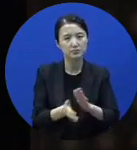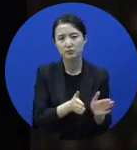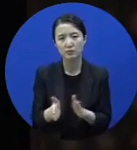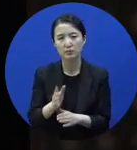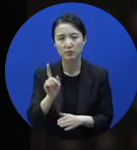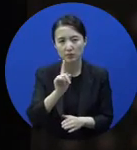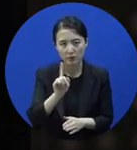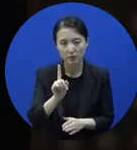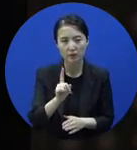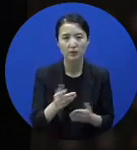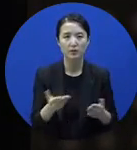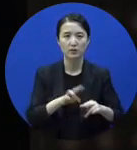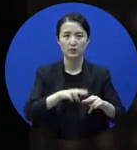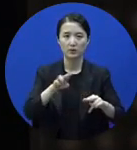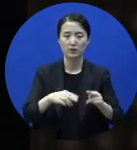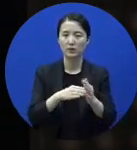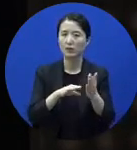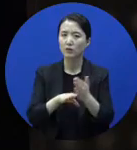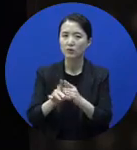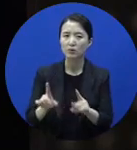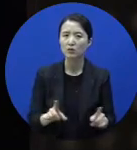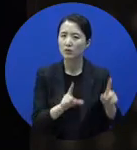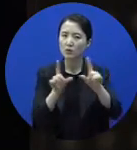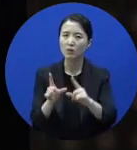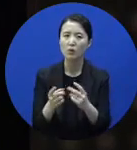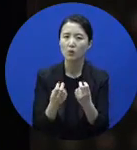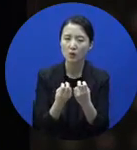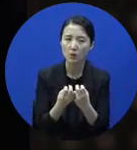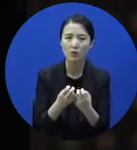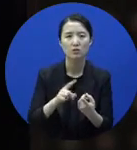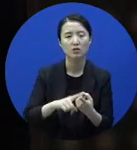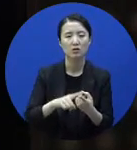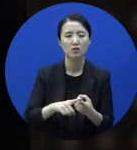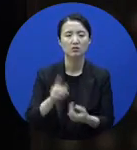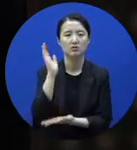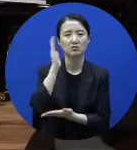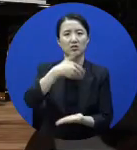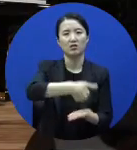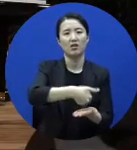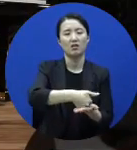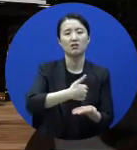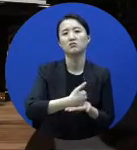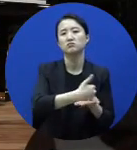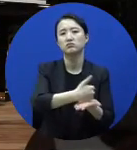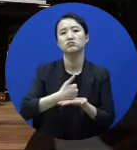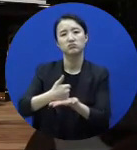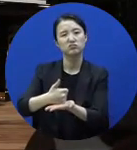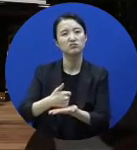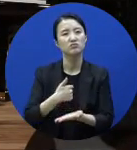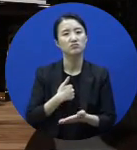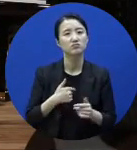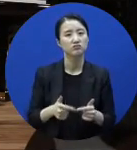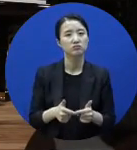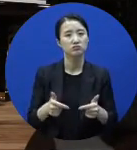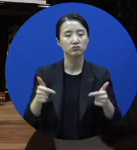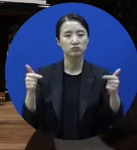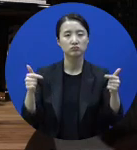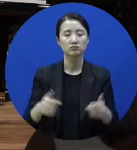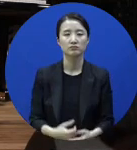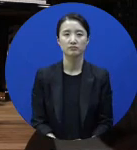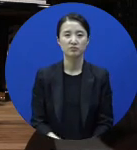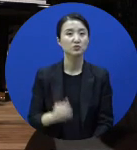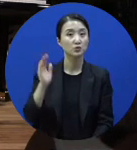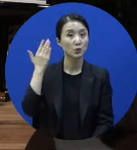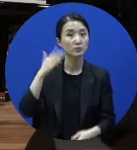오래됐고 53세 남자와 여자 어떤 연령대들도 많이 차이가 날 정도로 많이 떨어지고 있는 상황이 요즘 상황이